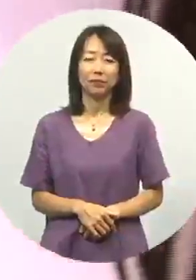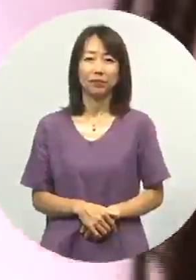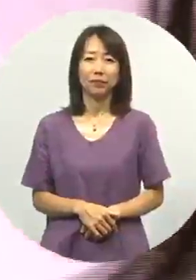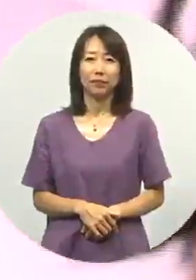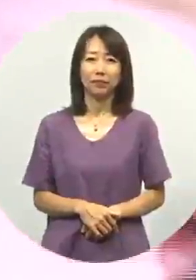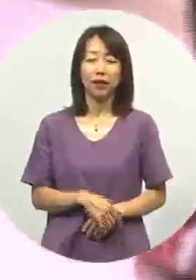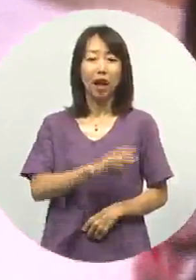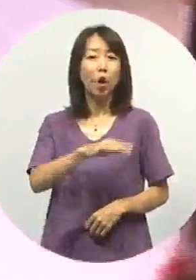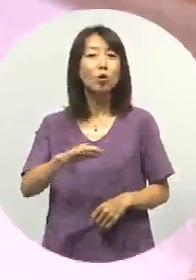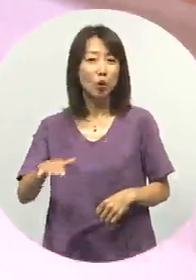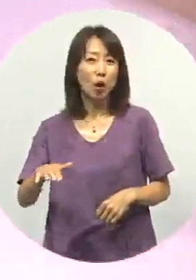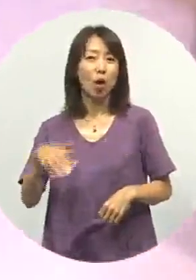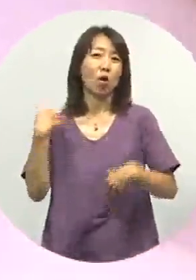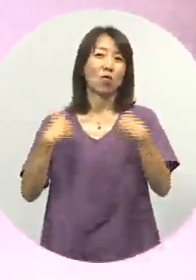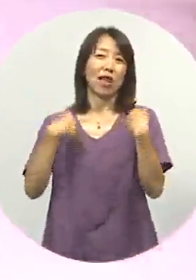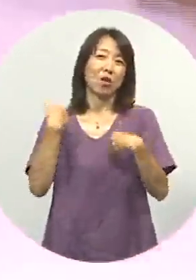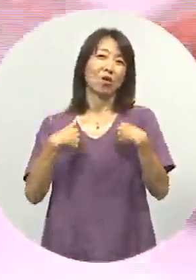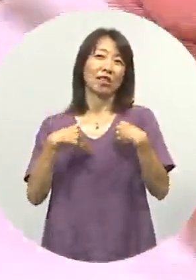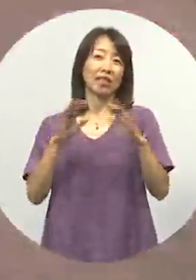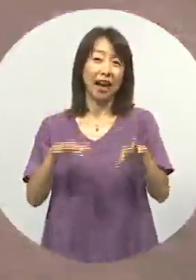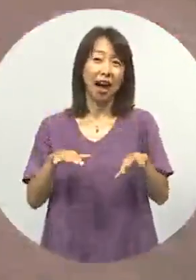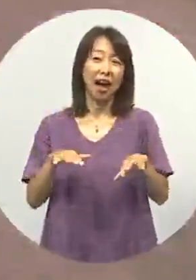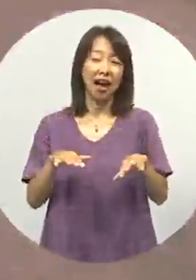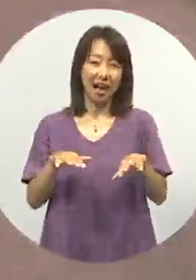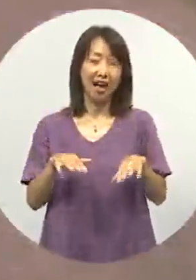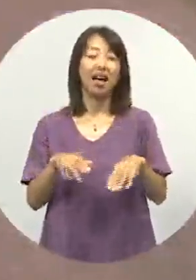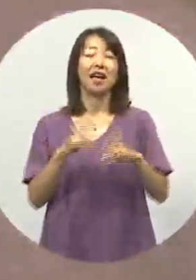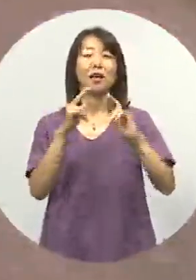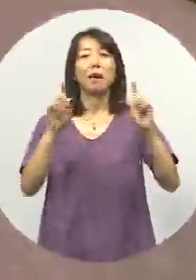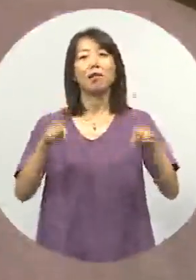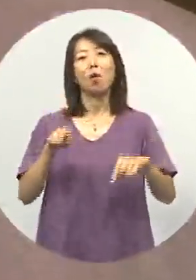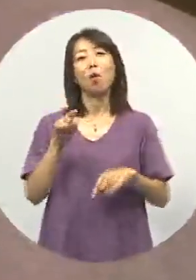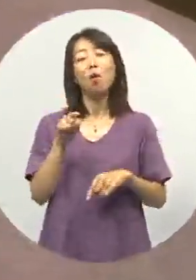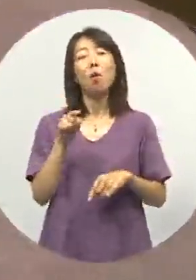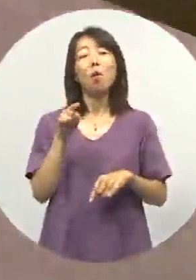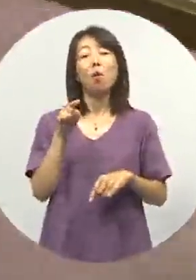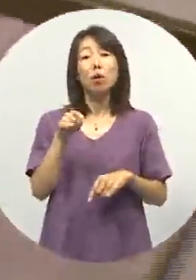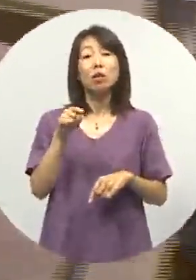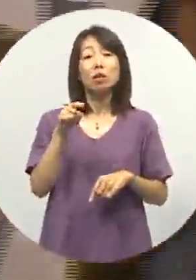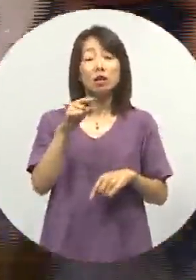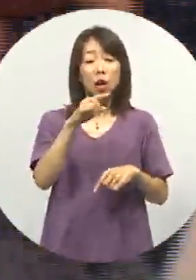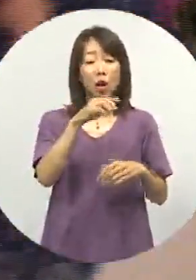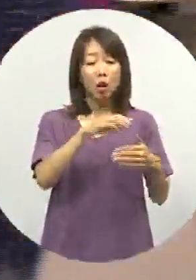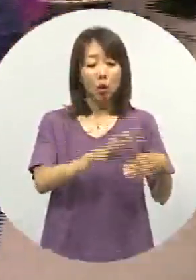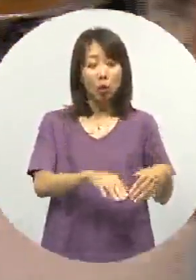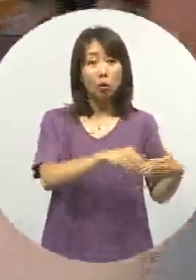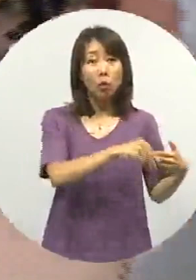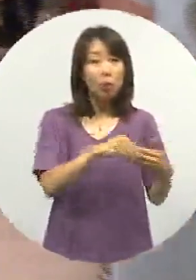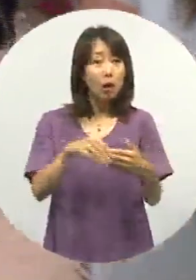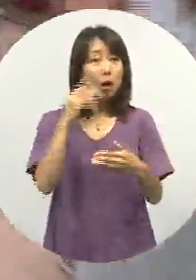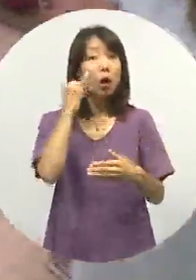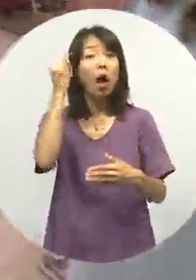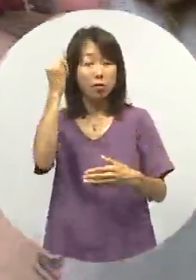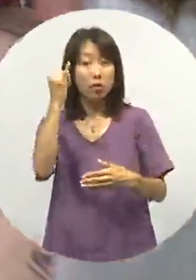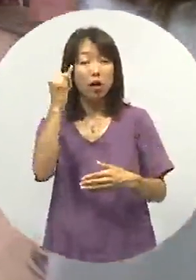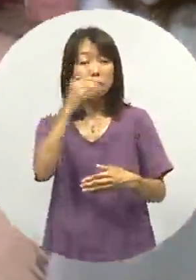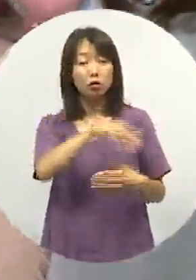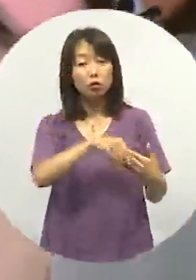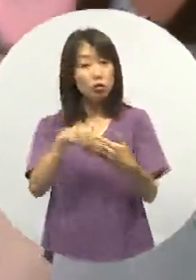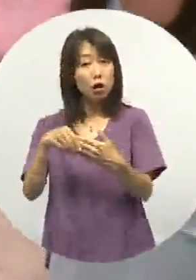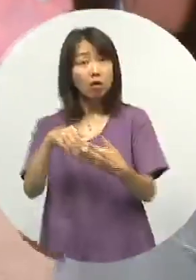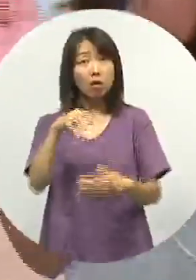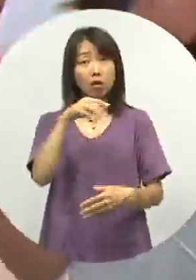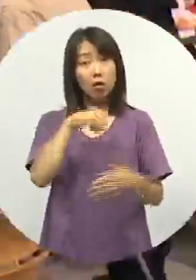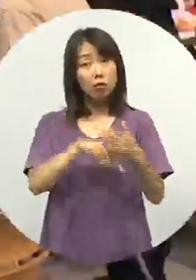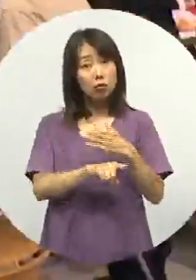子供も楽しんだ展示図書館イベント。お母さんはなぜ今回のイベントにお子さんを連れてきたのでしょ